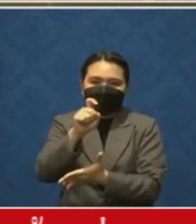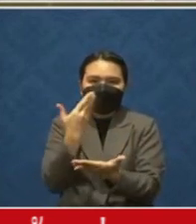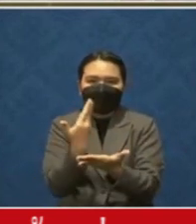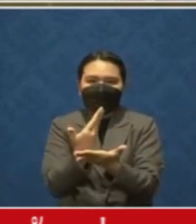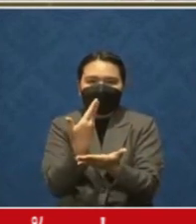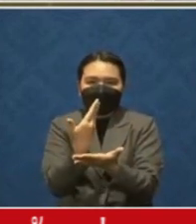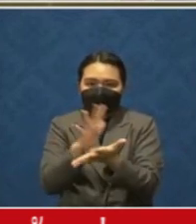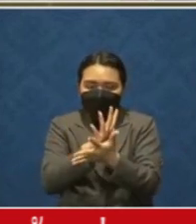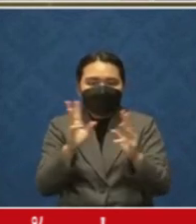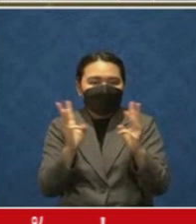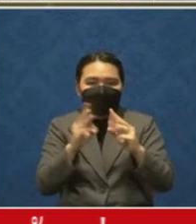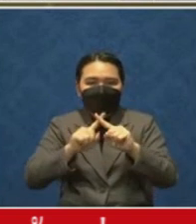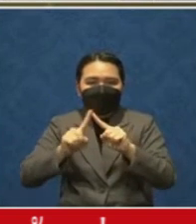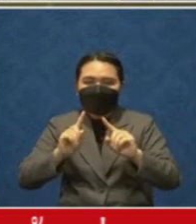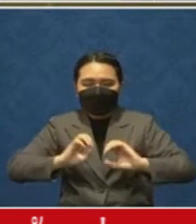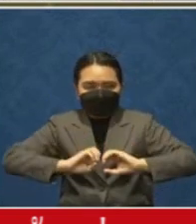าก็ไม่มี